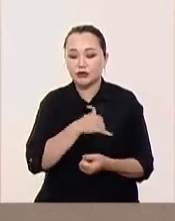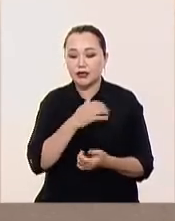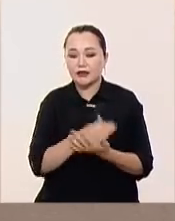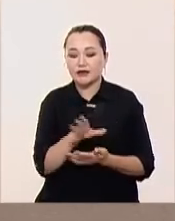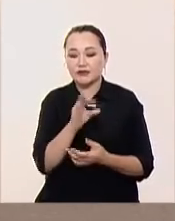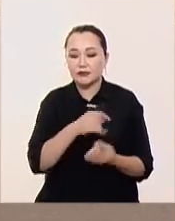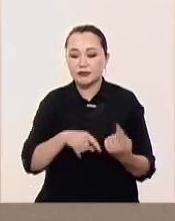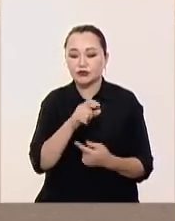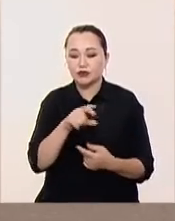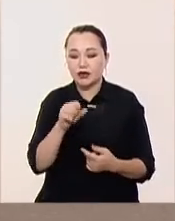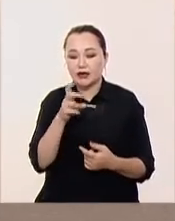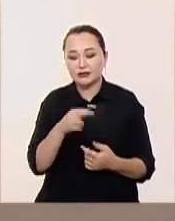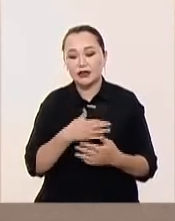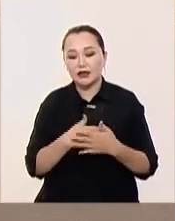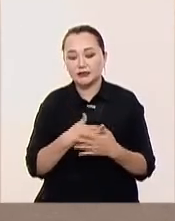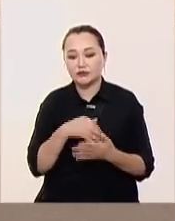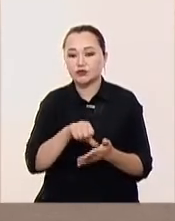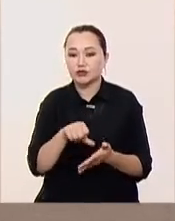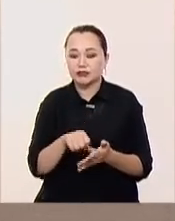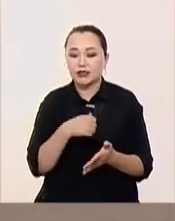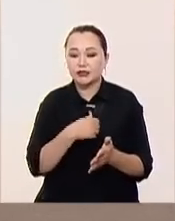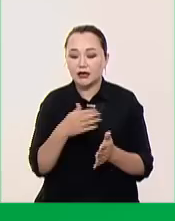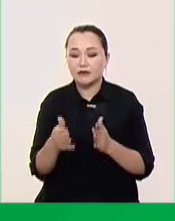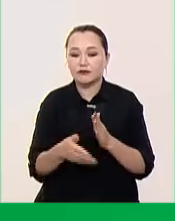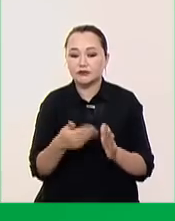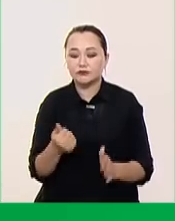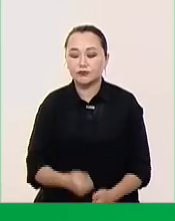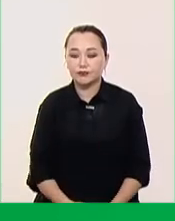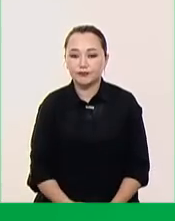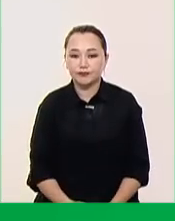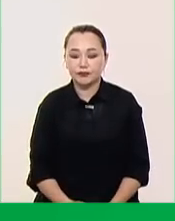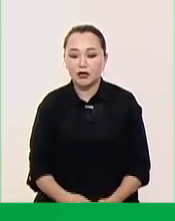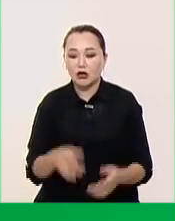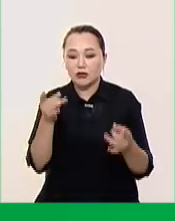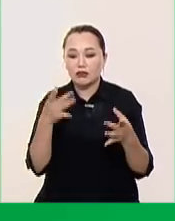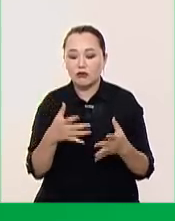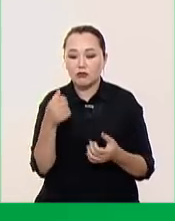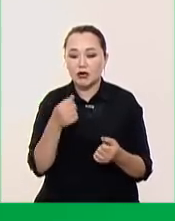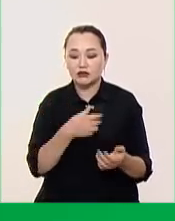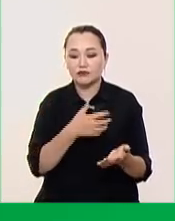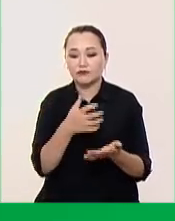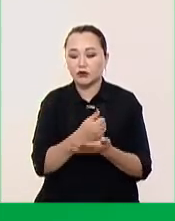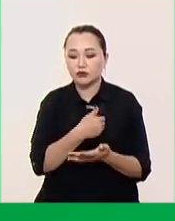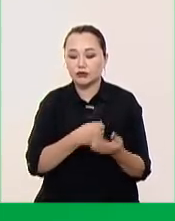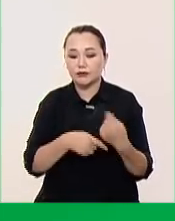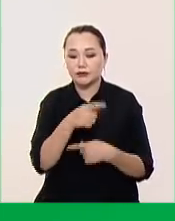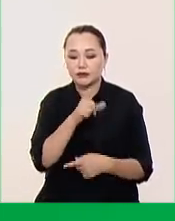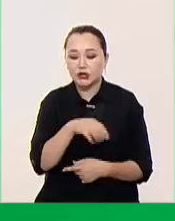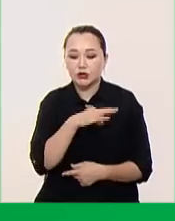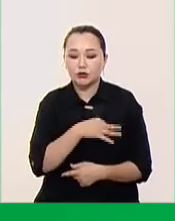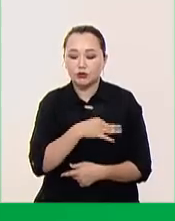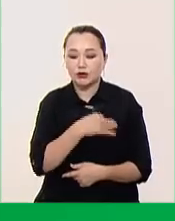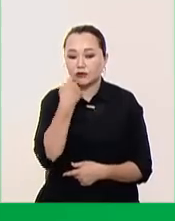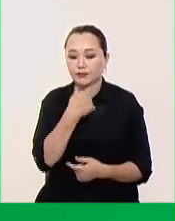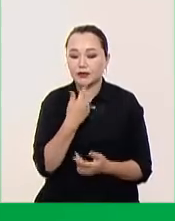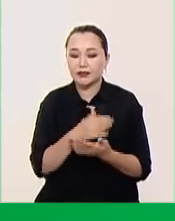бизнес иелерін акцияға белсенді түрде қатысуға шақырамын. Су жаңа көлік ұтып алуға кәсіпкерлер мен заңды тұлғалардың мүмкіндігі